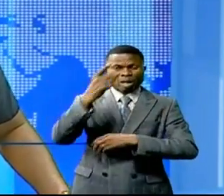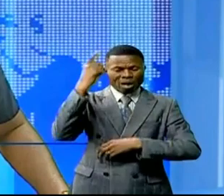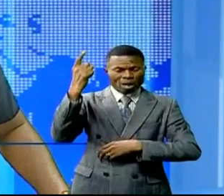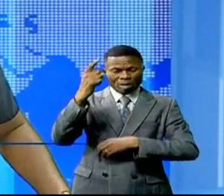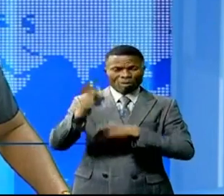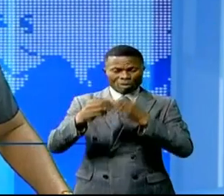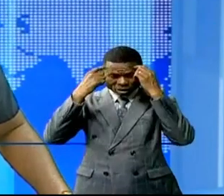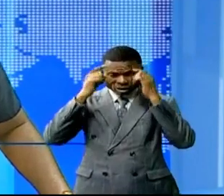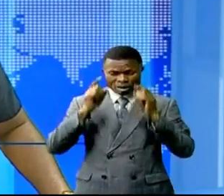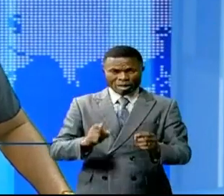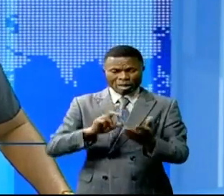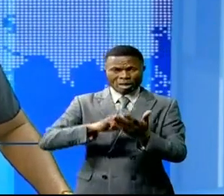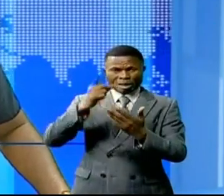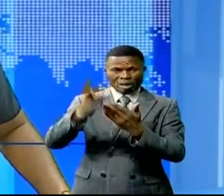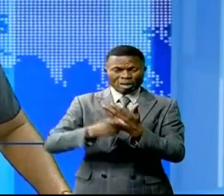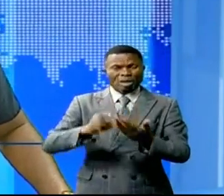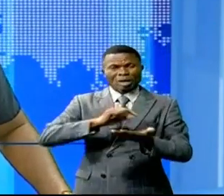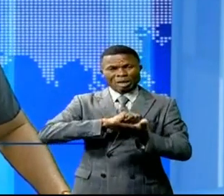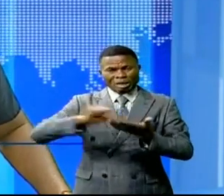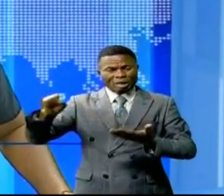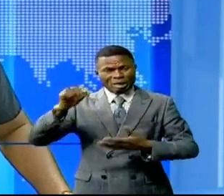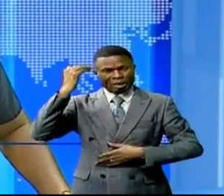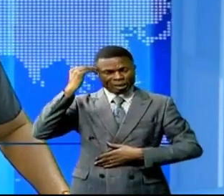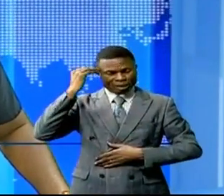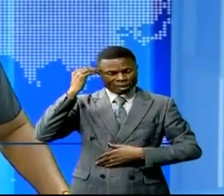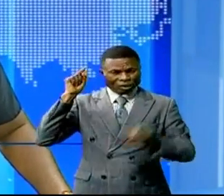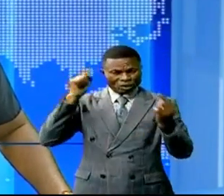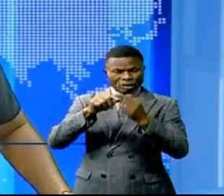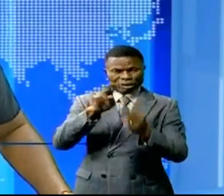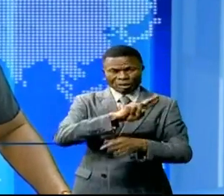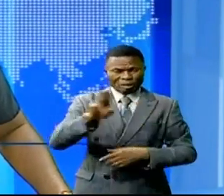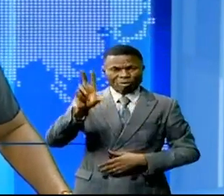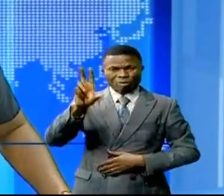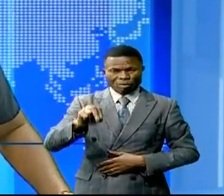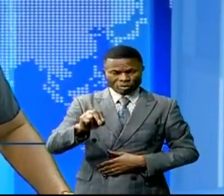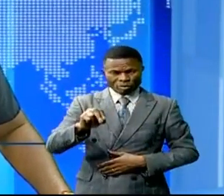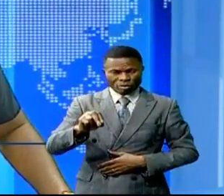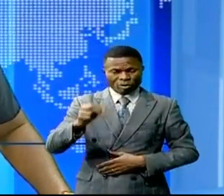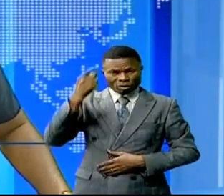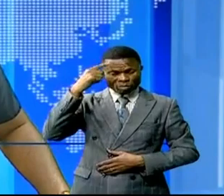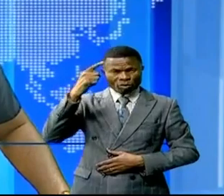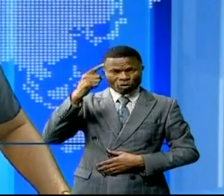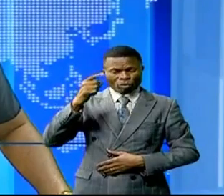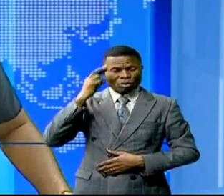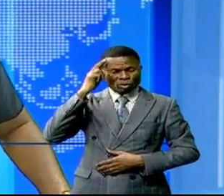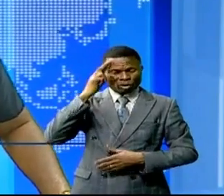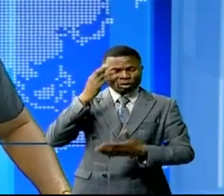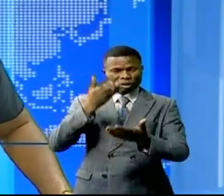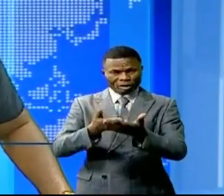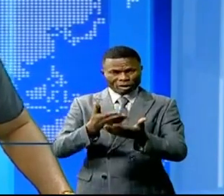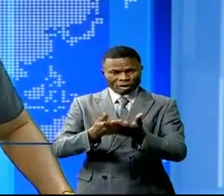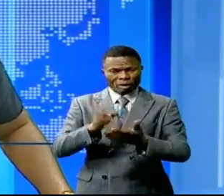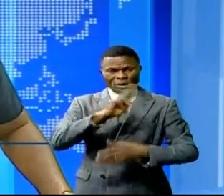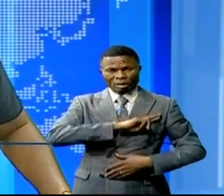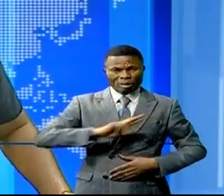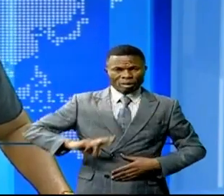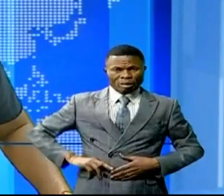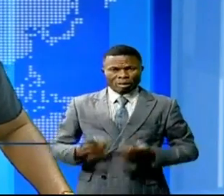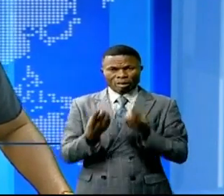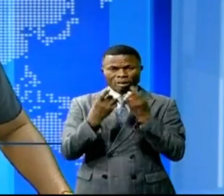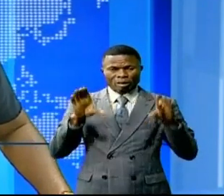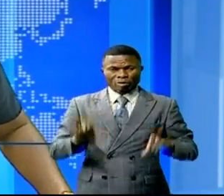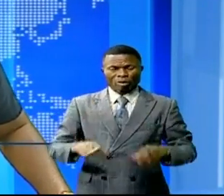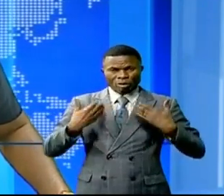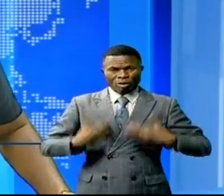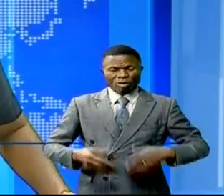d'accord pour le plan d'éradication du sida d'ici 2030. C'est autour de cette réflexion que la République démocratique du Congo a